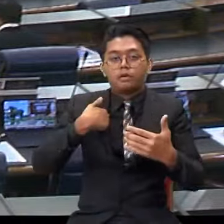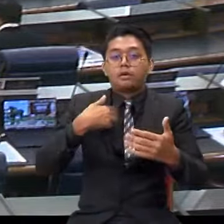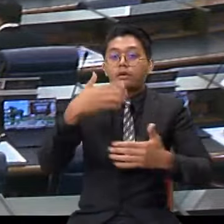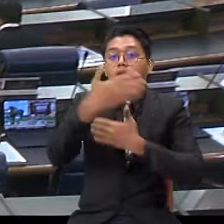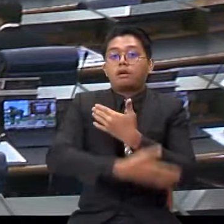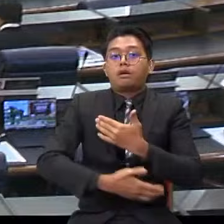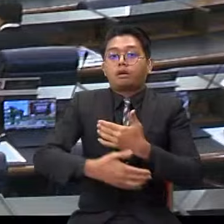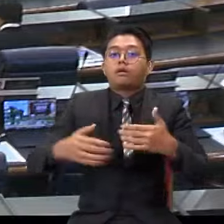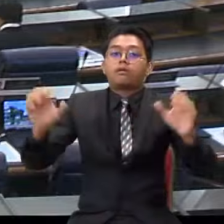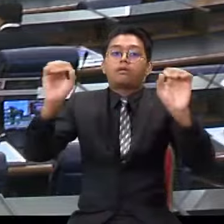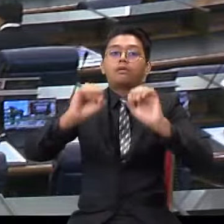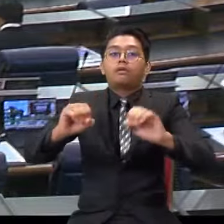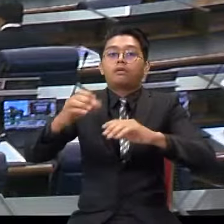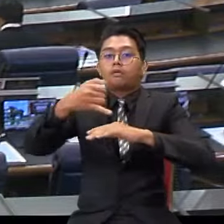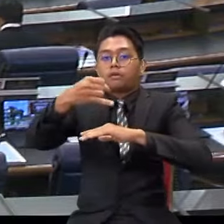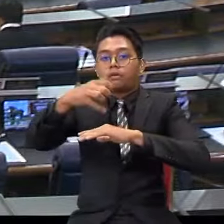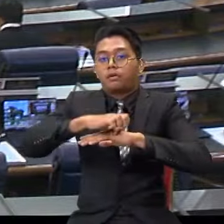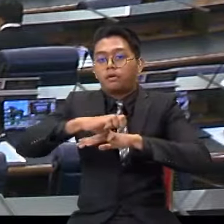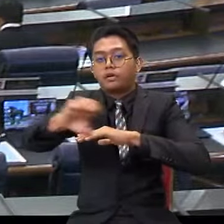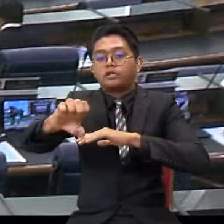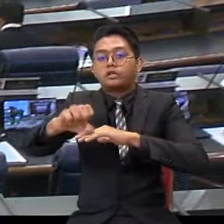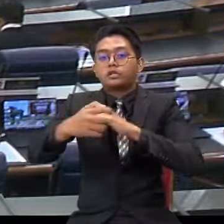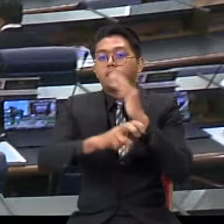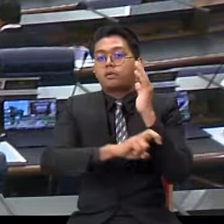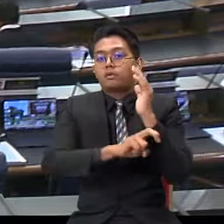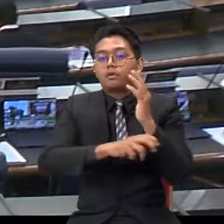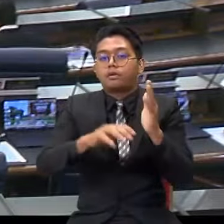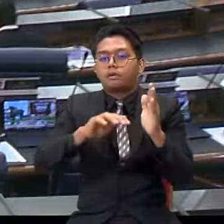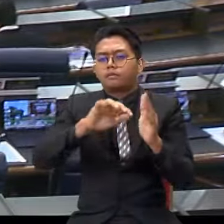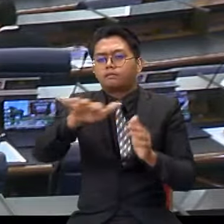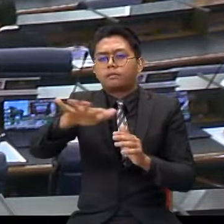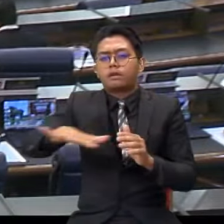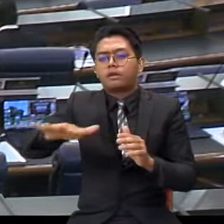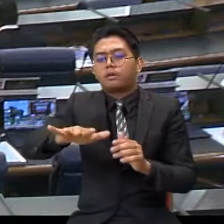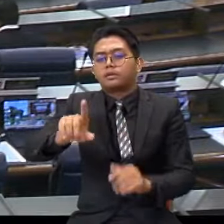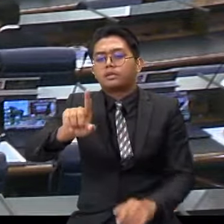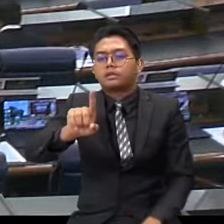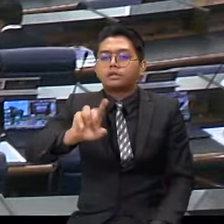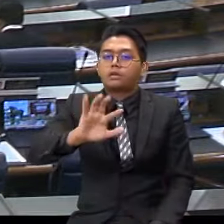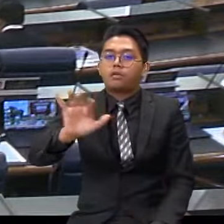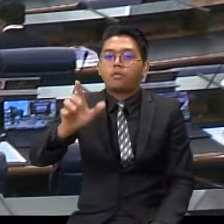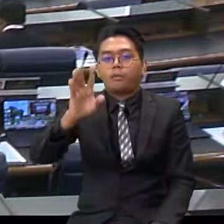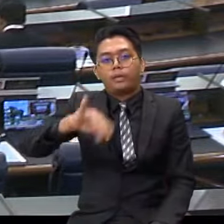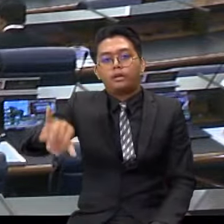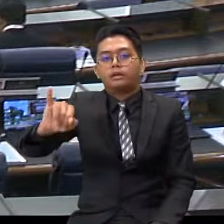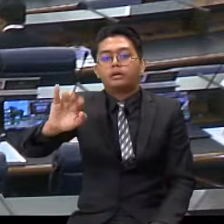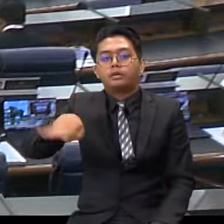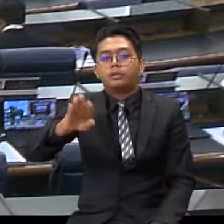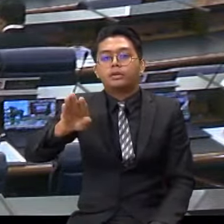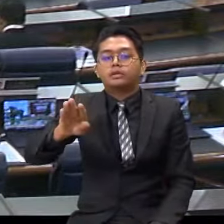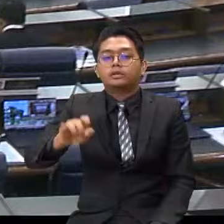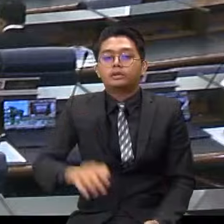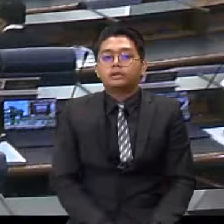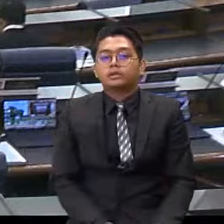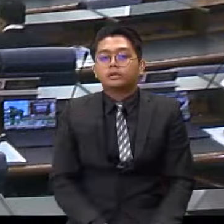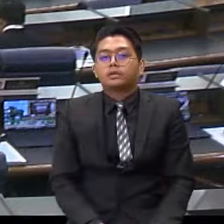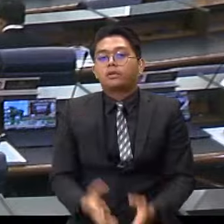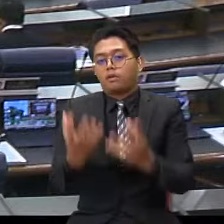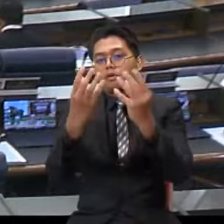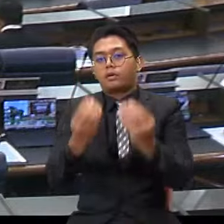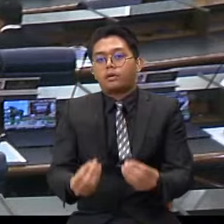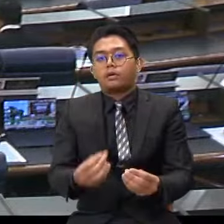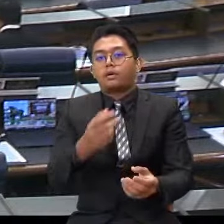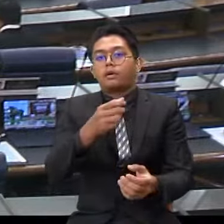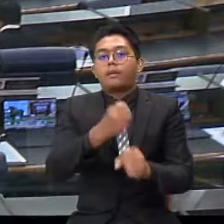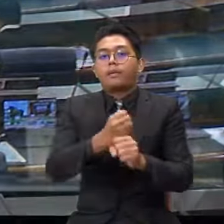juga boleh selesaikan soal persoalan grab ada yang kata anak muda kita buat gig ekonomi di sini grab tu